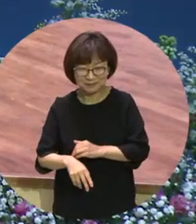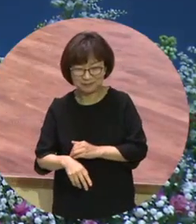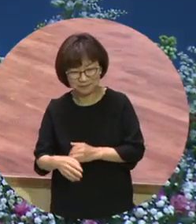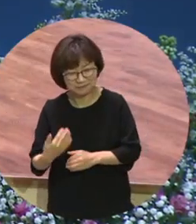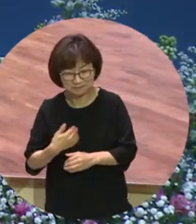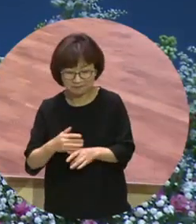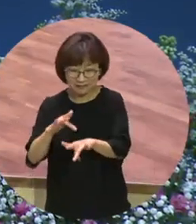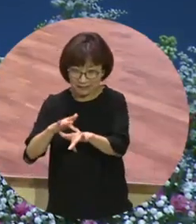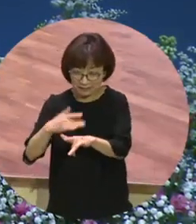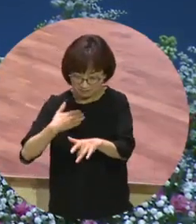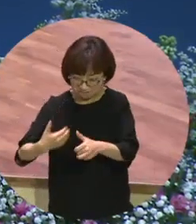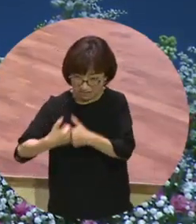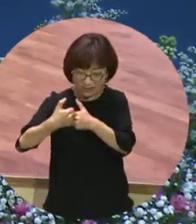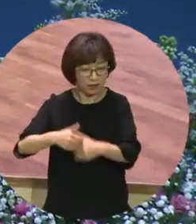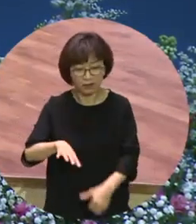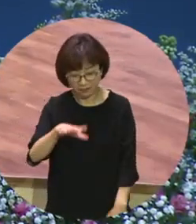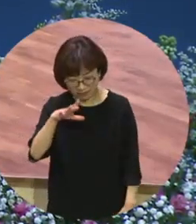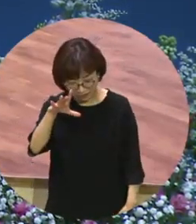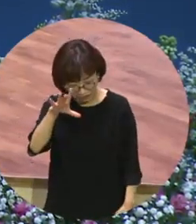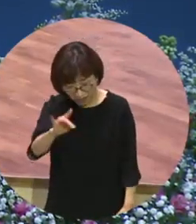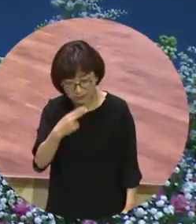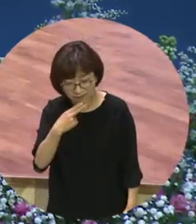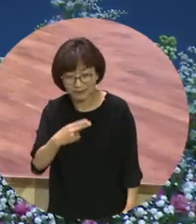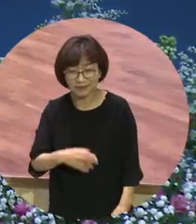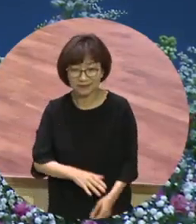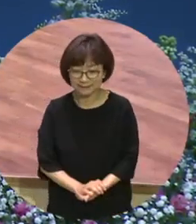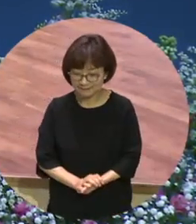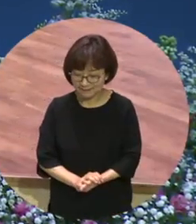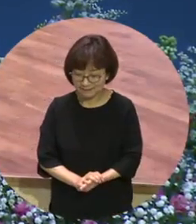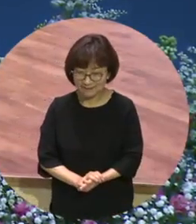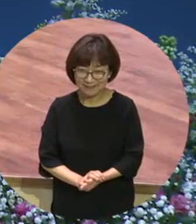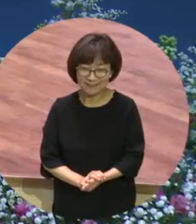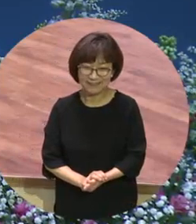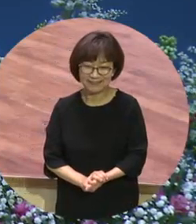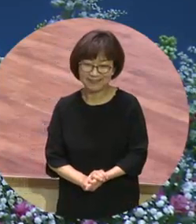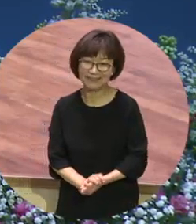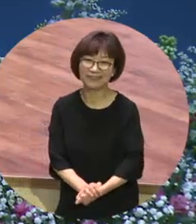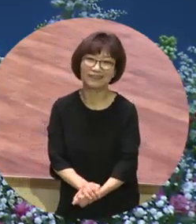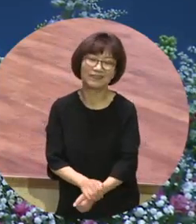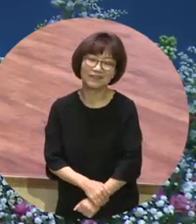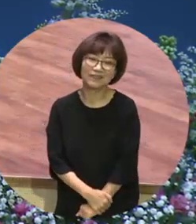그냥 막 성령의 몽둥이로 반 박살을 내버리지.